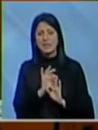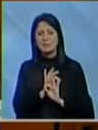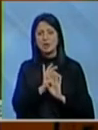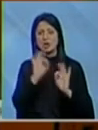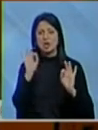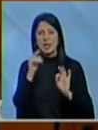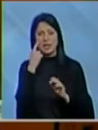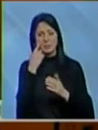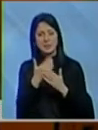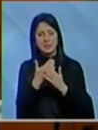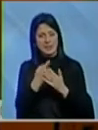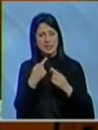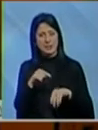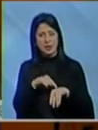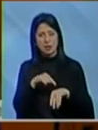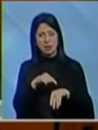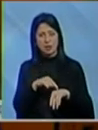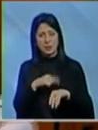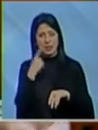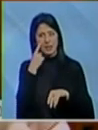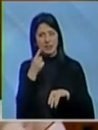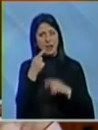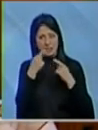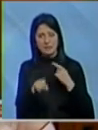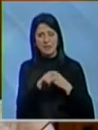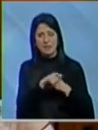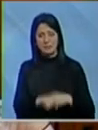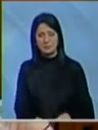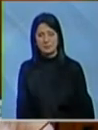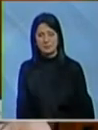რაღაცა მშვენიერების ცოტა სხვა განცდა ჰქონდა და თვალთახედა ცხანაირი ჰქონდა.